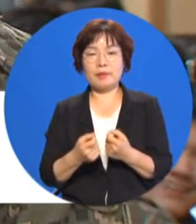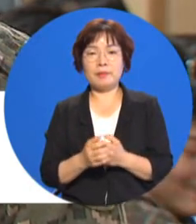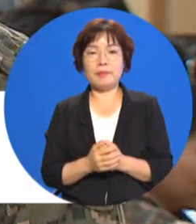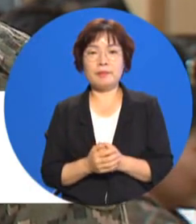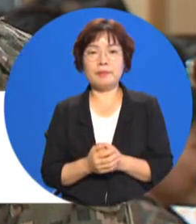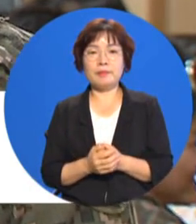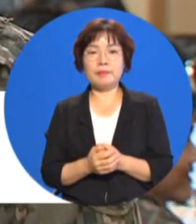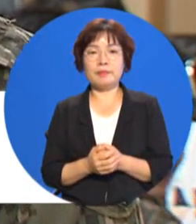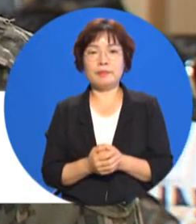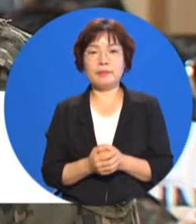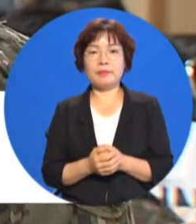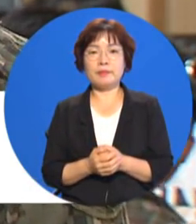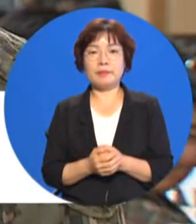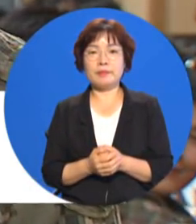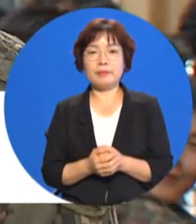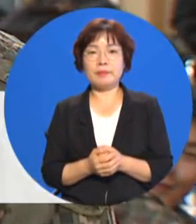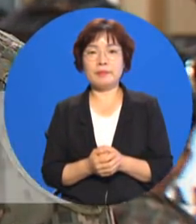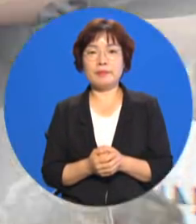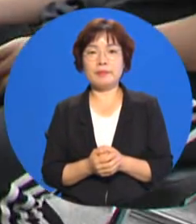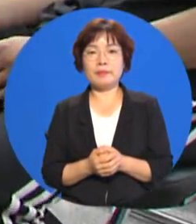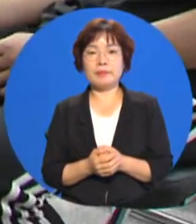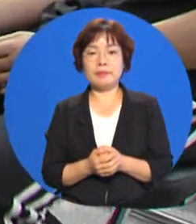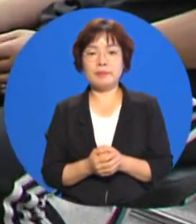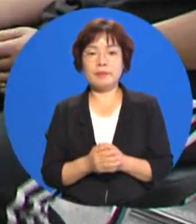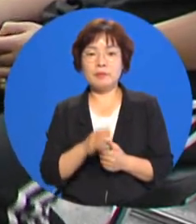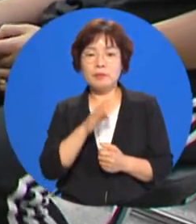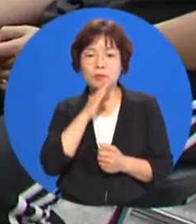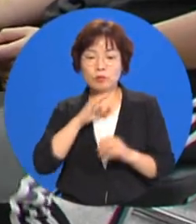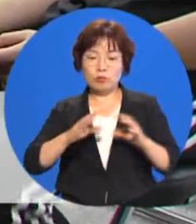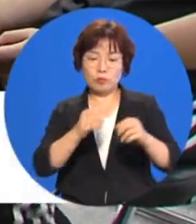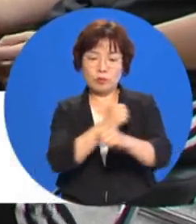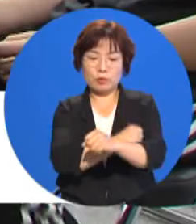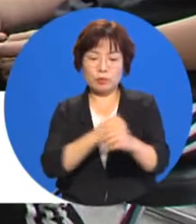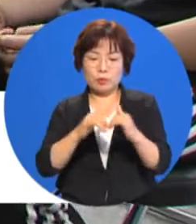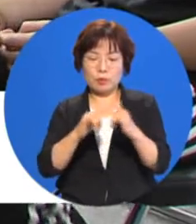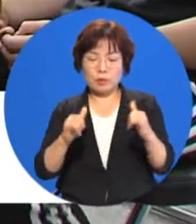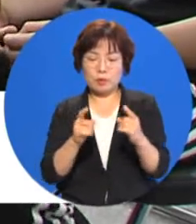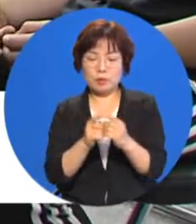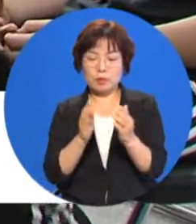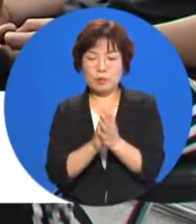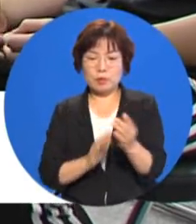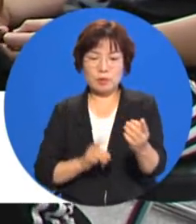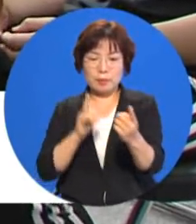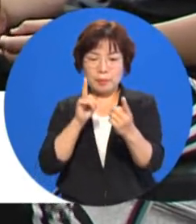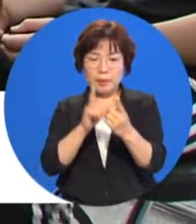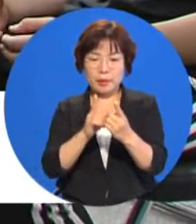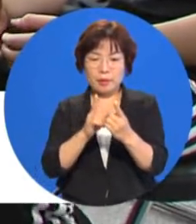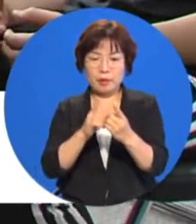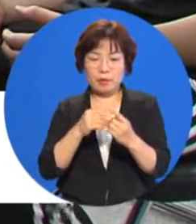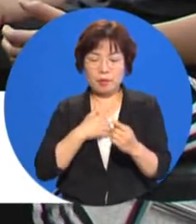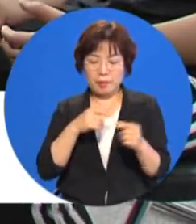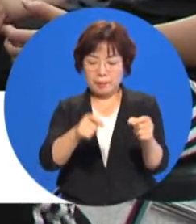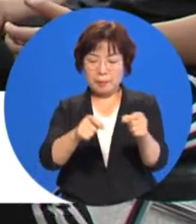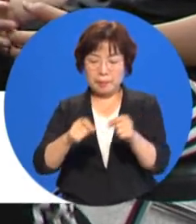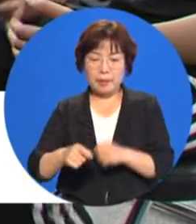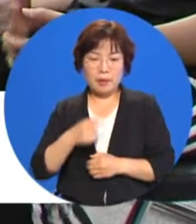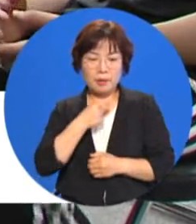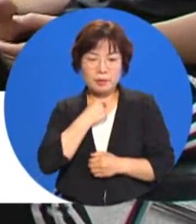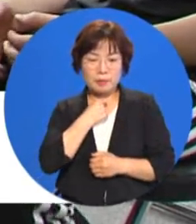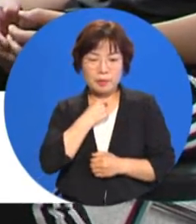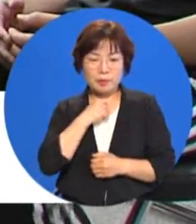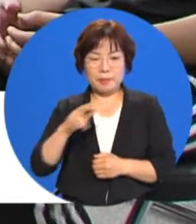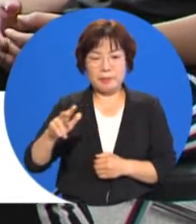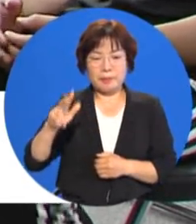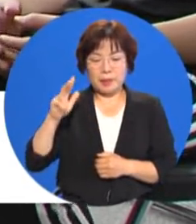뜻깊게 기억에 남을 것 같습니다. 실제로 국가 유공자분들을 직접 봄으로써 저도 저렇게 되고